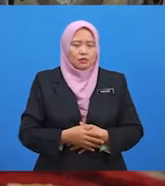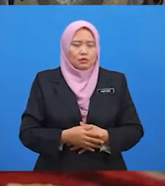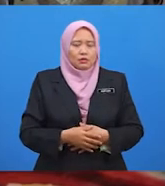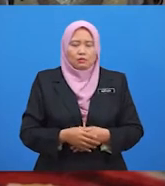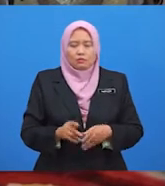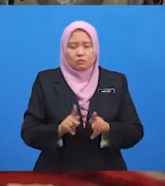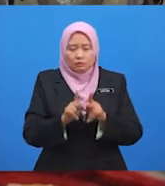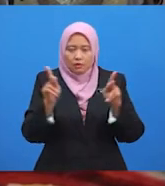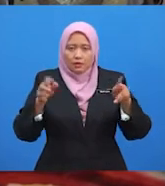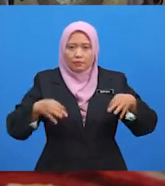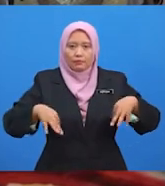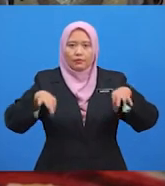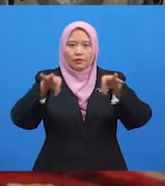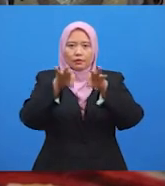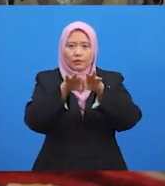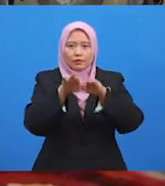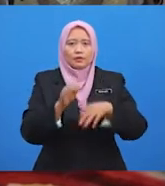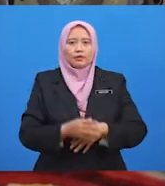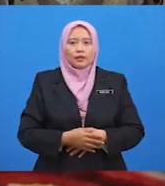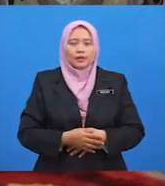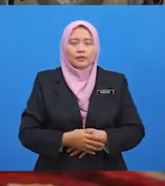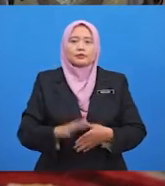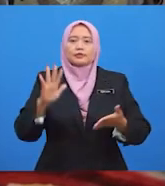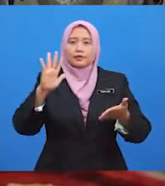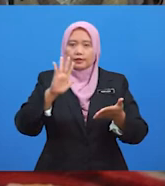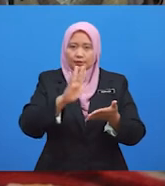penting, iaitu kertas.